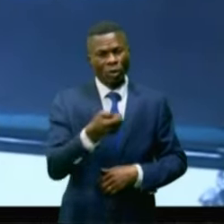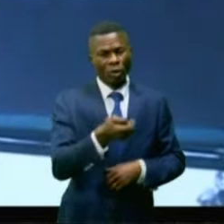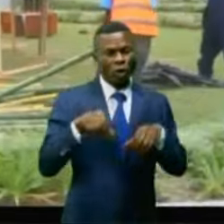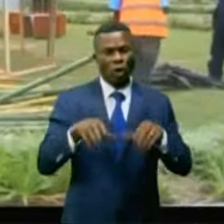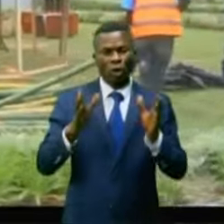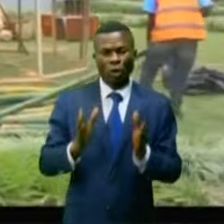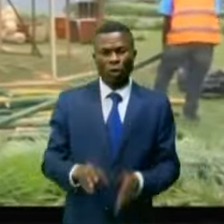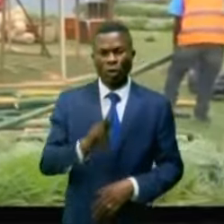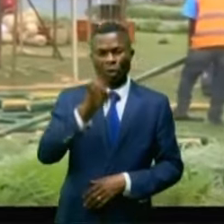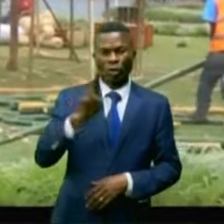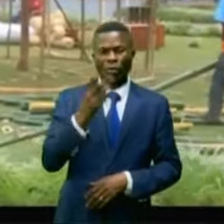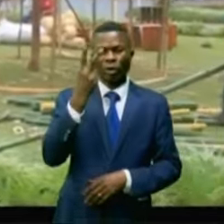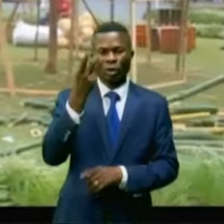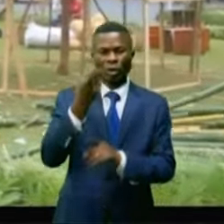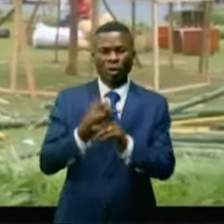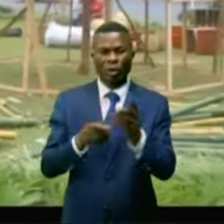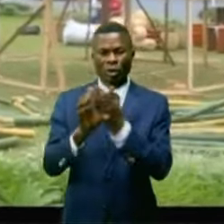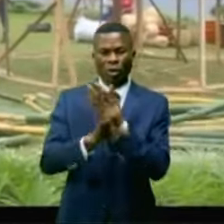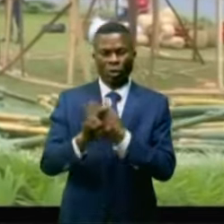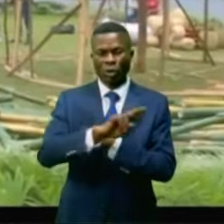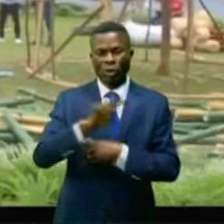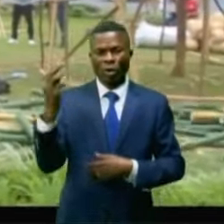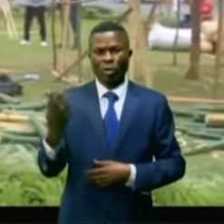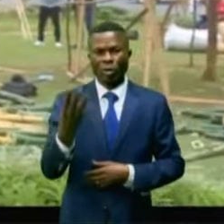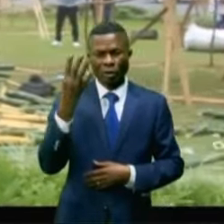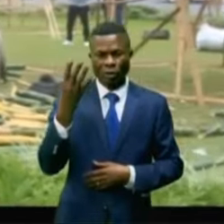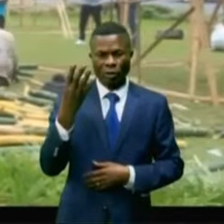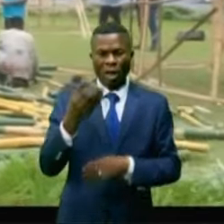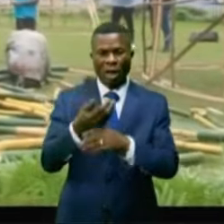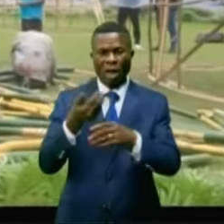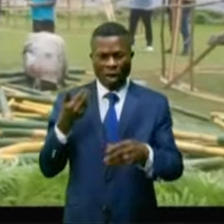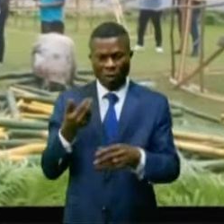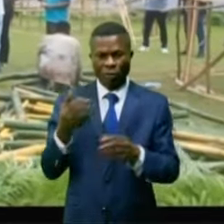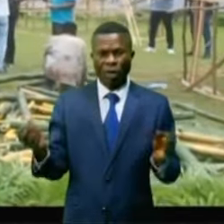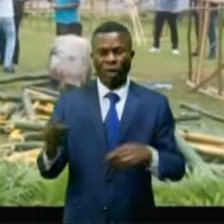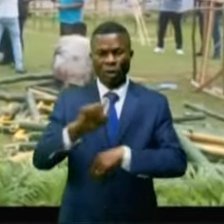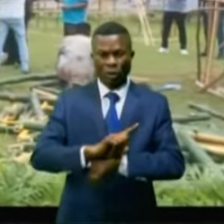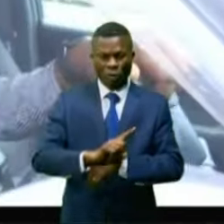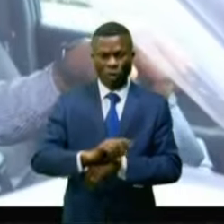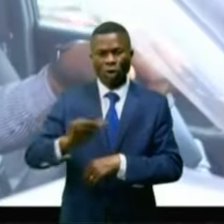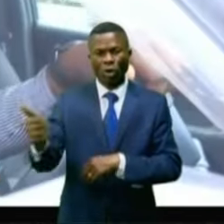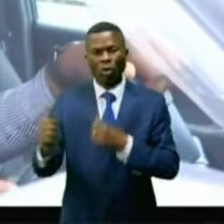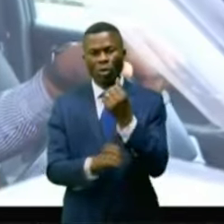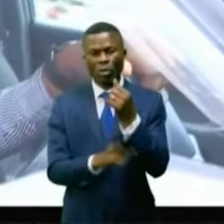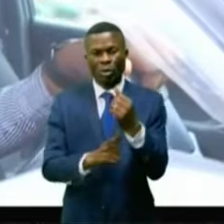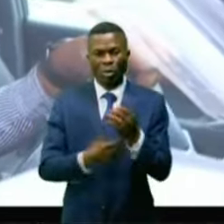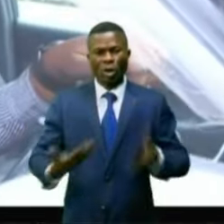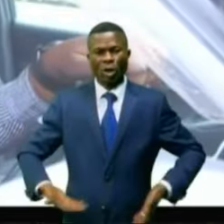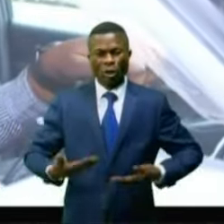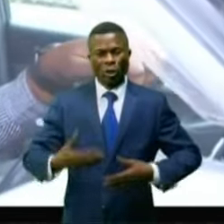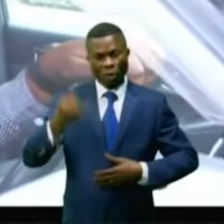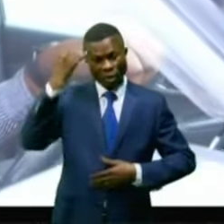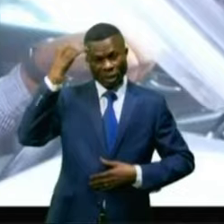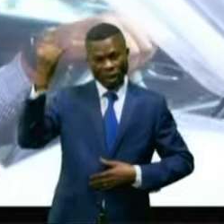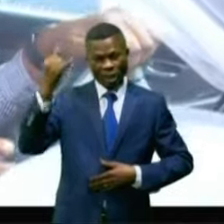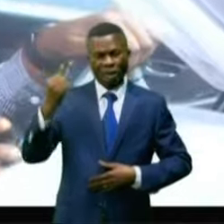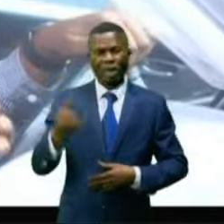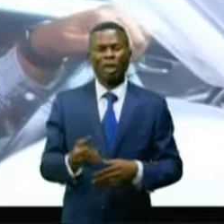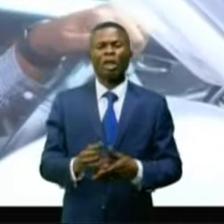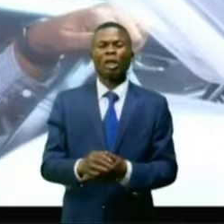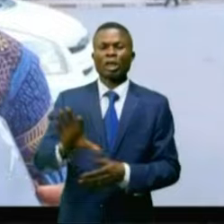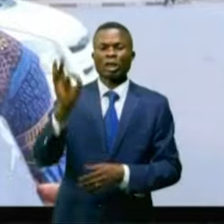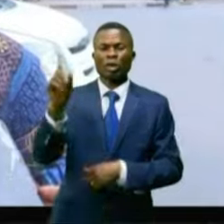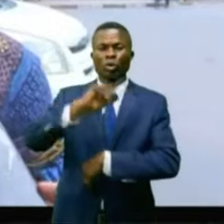c'est vendredi 2 août 2024. À la veille de cette journée, certaines personnes saluent la commémoration du